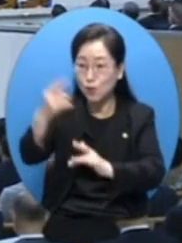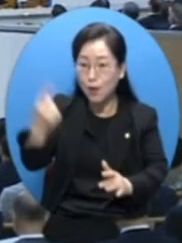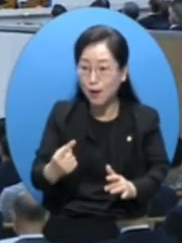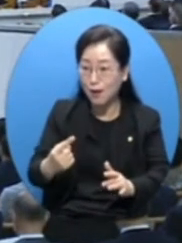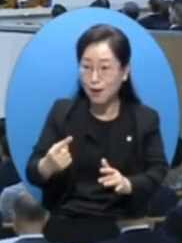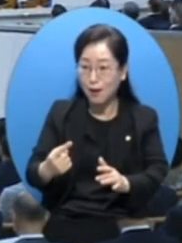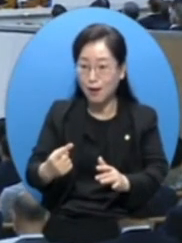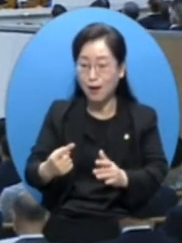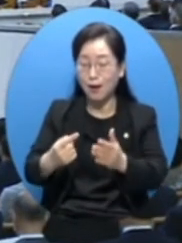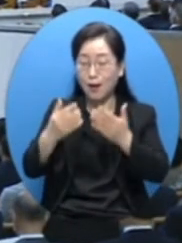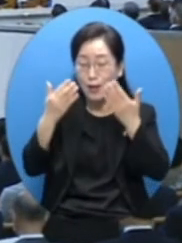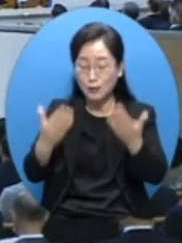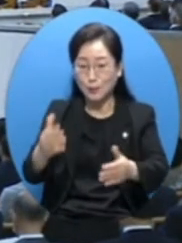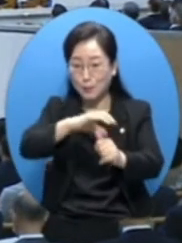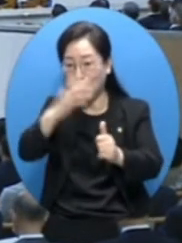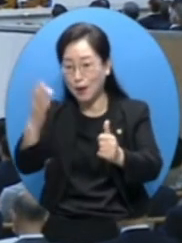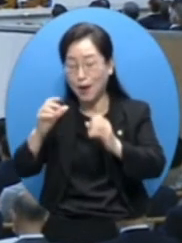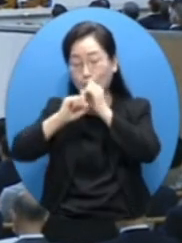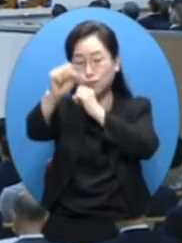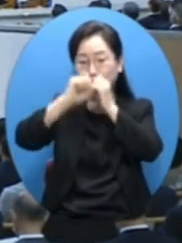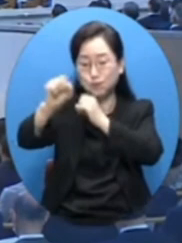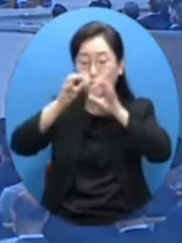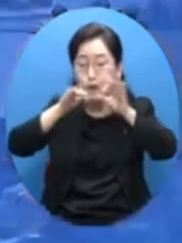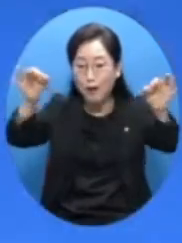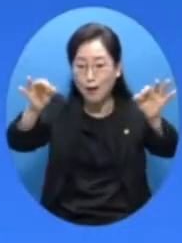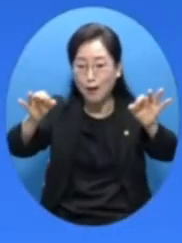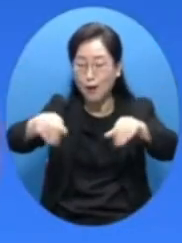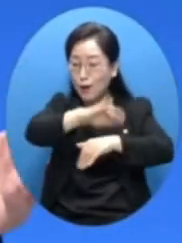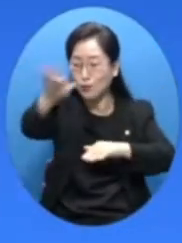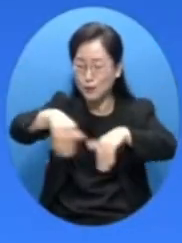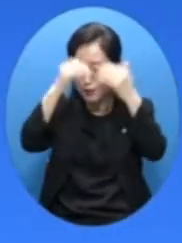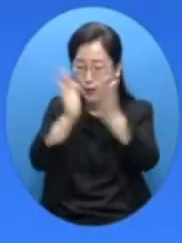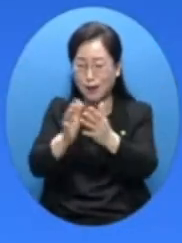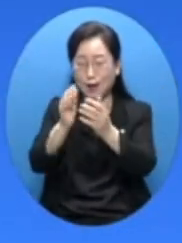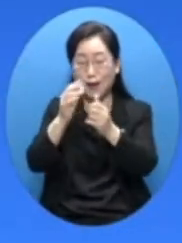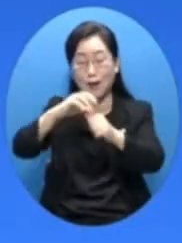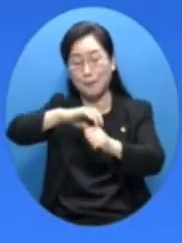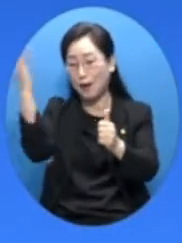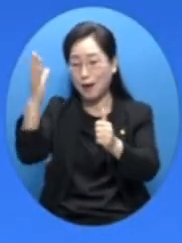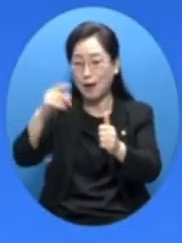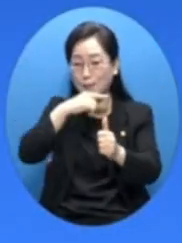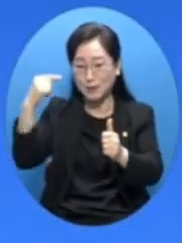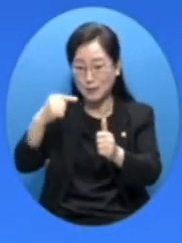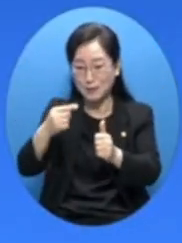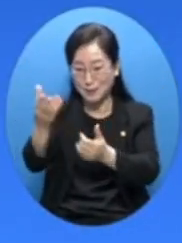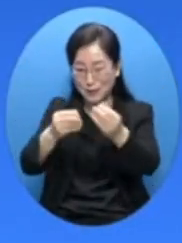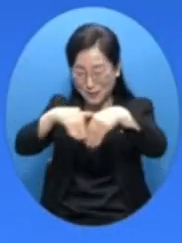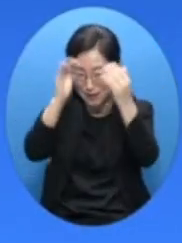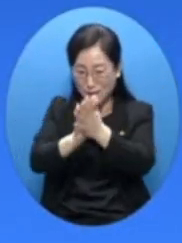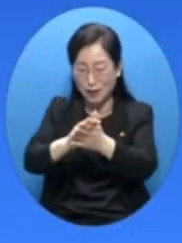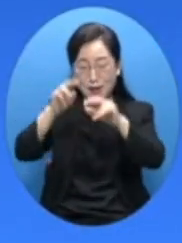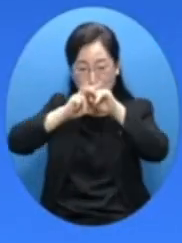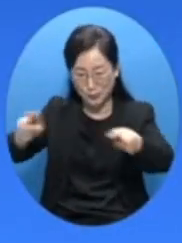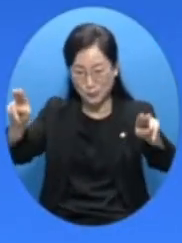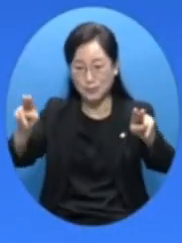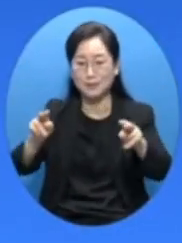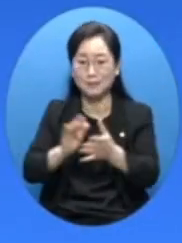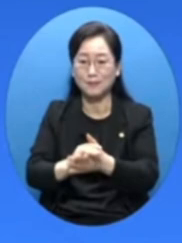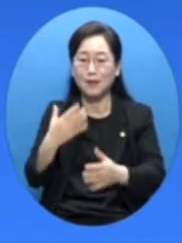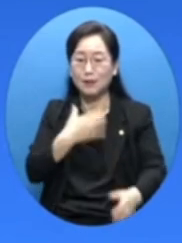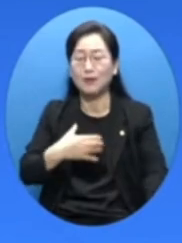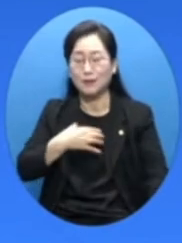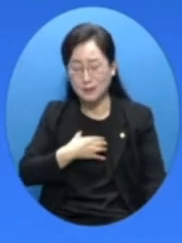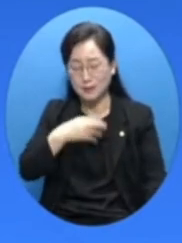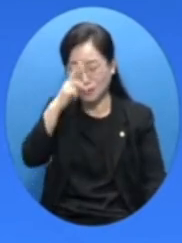신의 나팔을 부심으로 말미암아 우리 모든 결박에서 노예난 받게 되고 모든 빚을 탕감받게 된 것입니다. 염려,